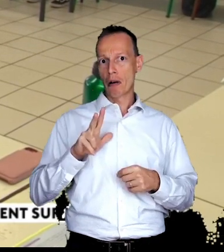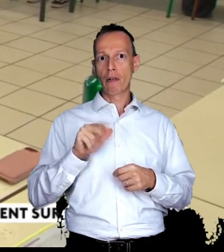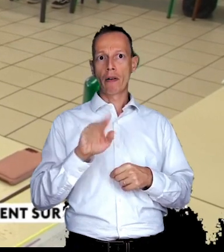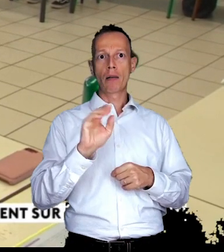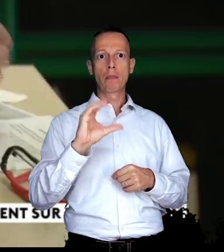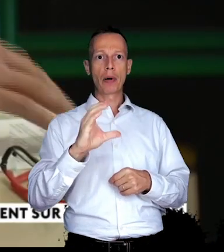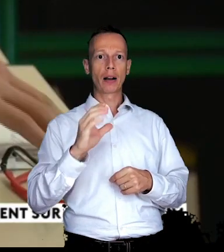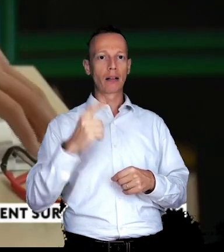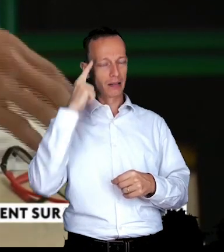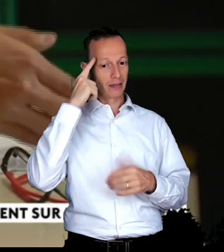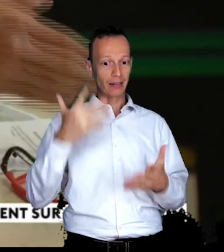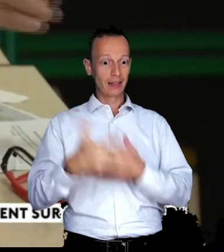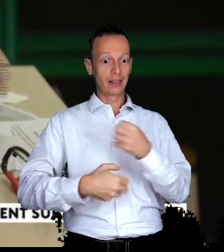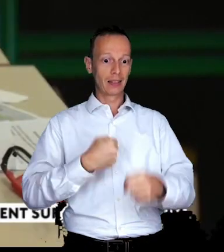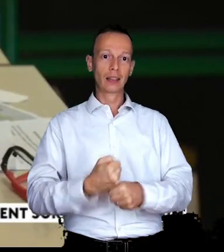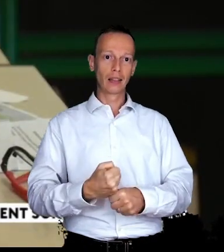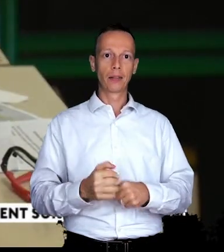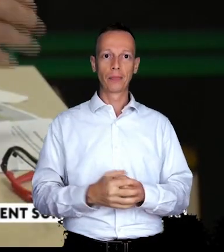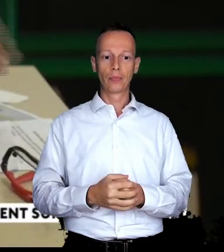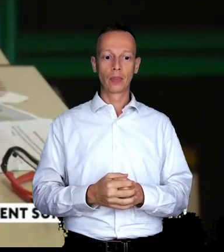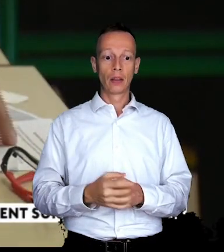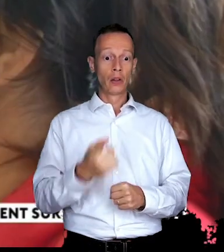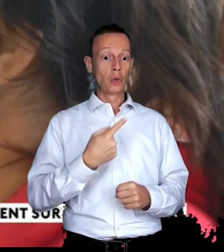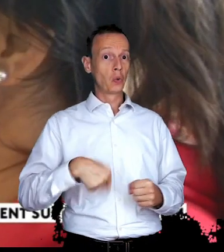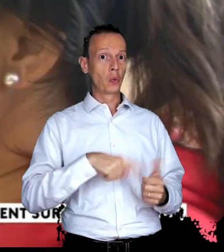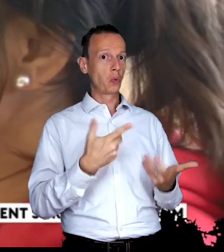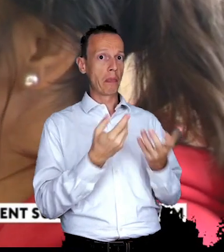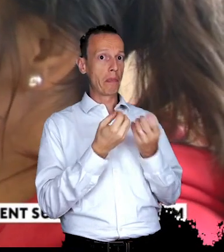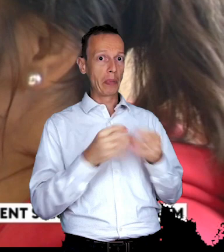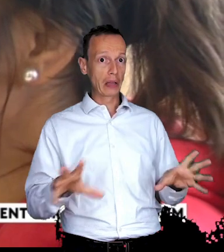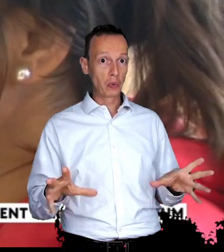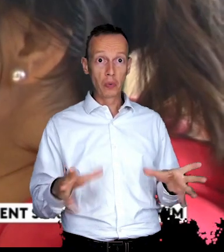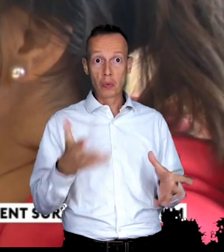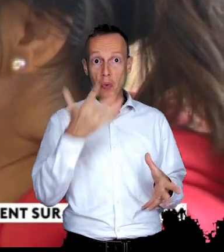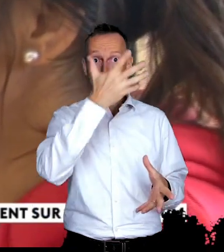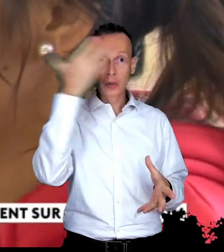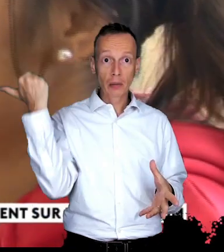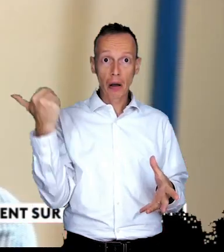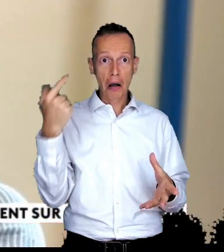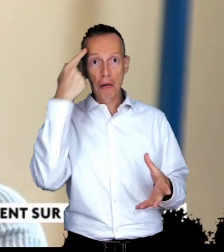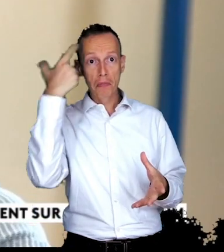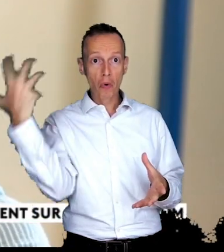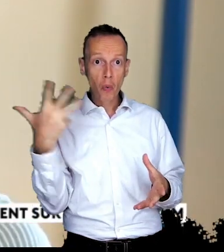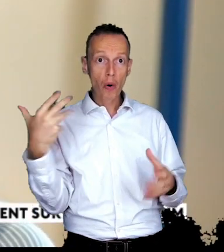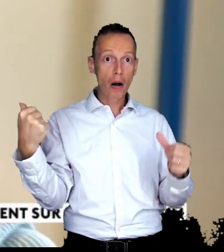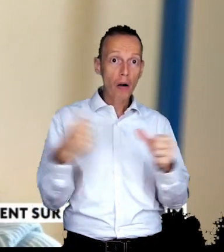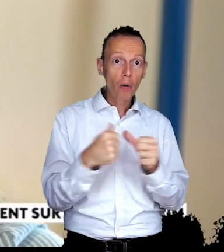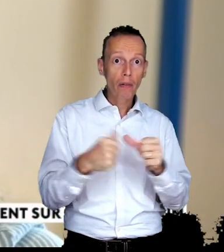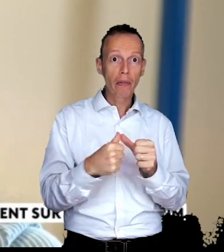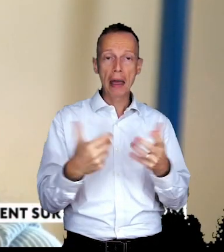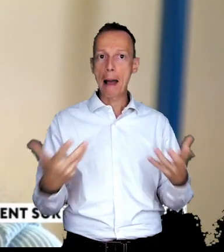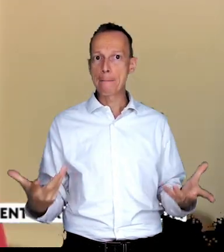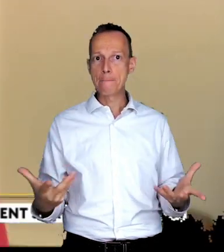de l'éducation. Un thème qui semble particulièrement toucher ces lycéens pour qui l'échéance du baccalauréat est aussi dans toutes les têtes cette